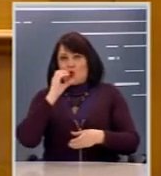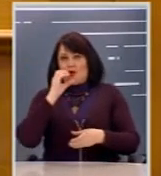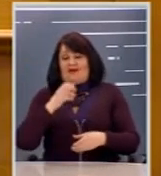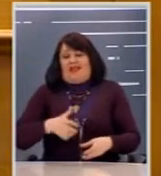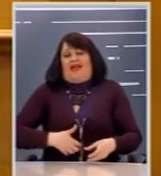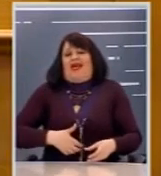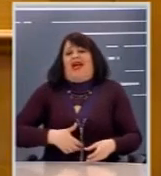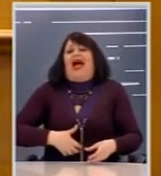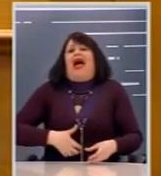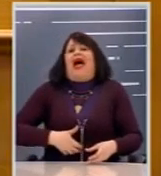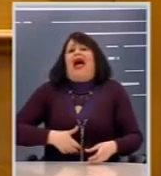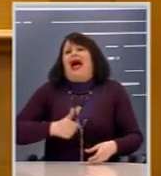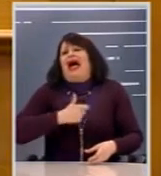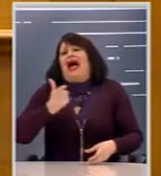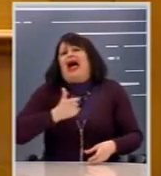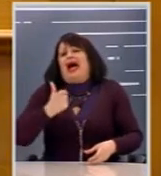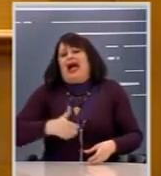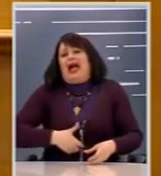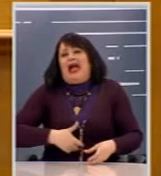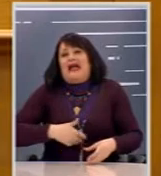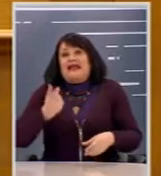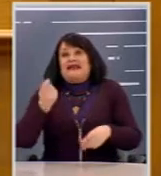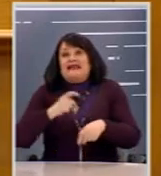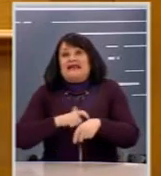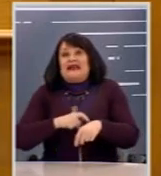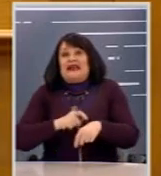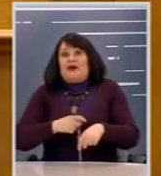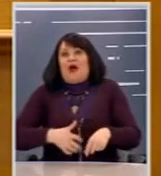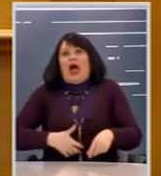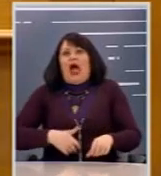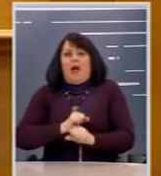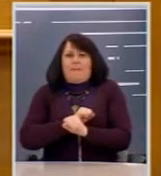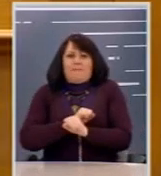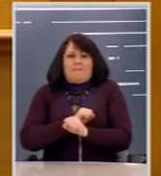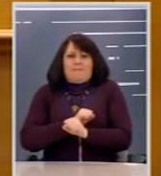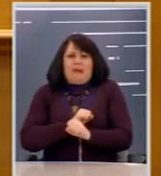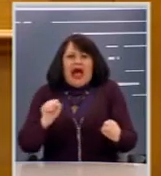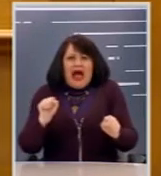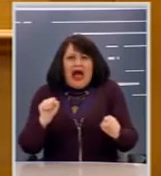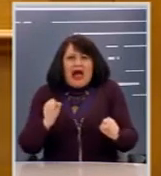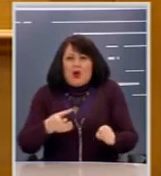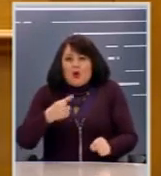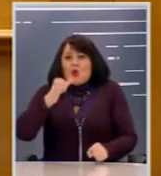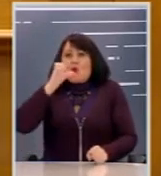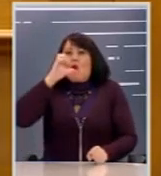να γελάει τόσο δυνατά, ώστε σε λίγο έσκασε από τα γέλια, χωρίς να έχει ακόμη